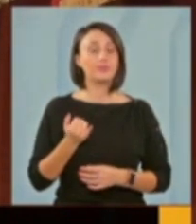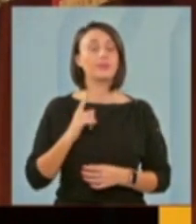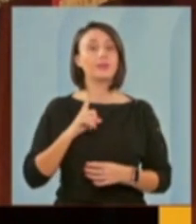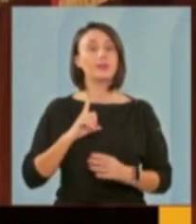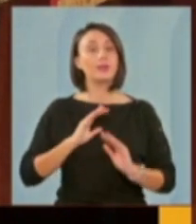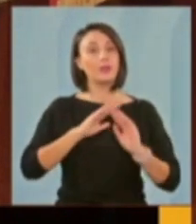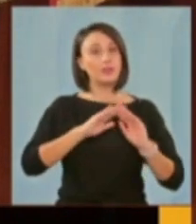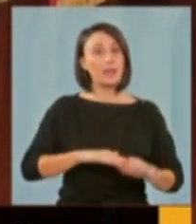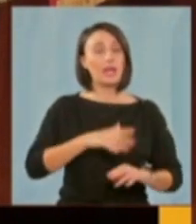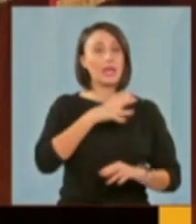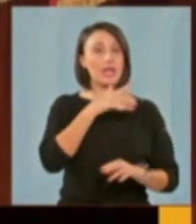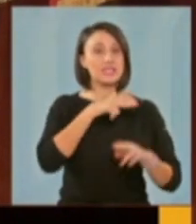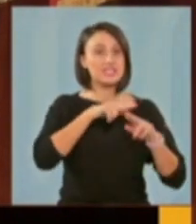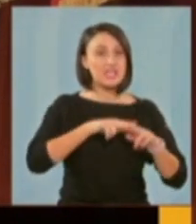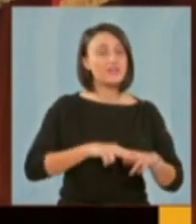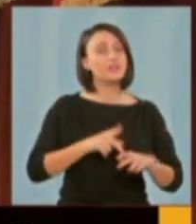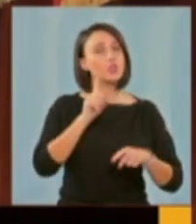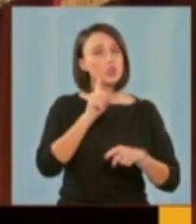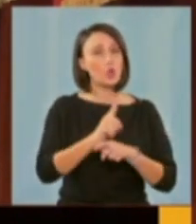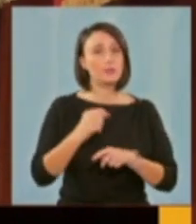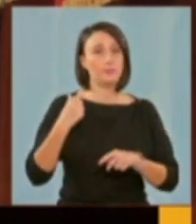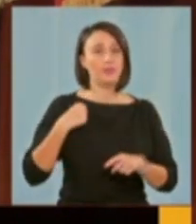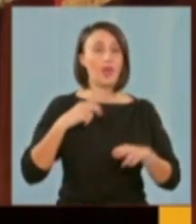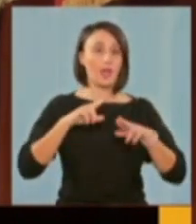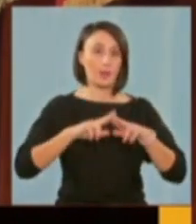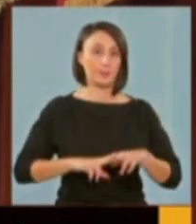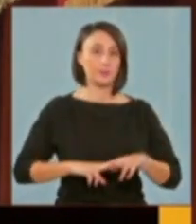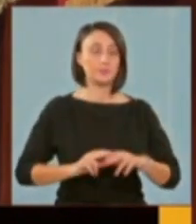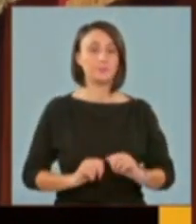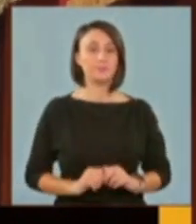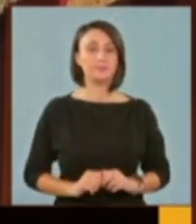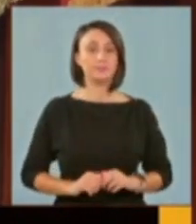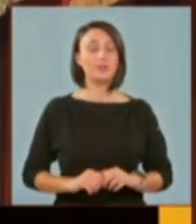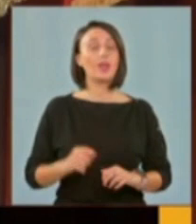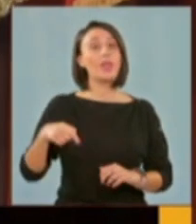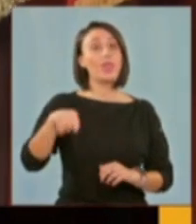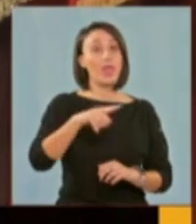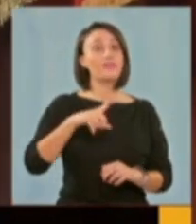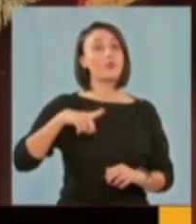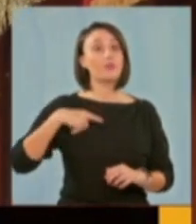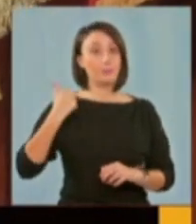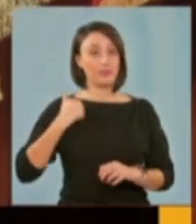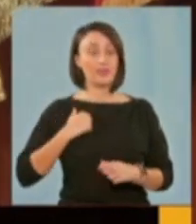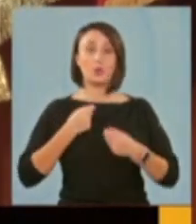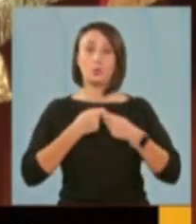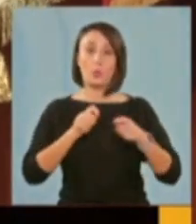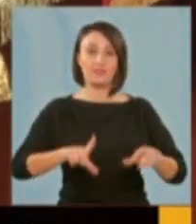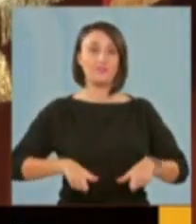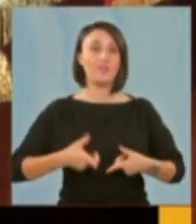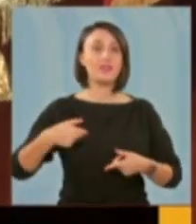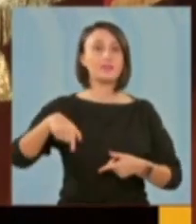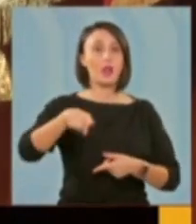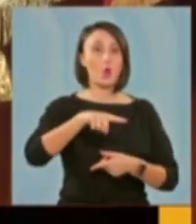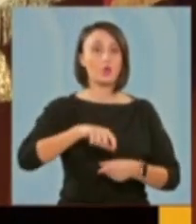trec în rezervă, dar tot militar rămân. Ei vor fi militari toată viața lor